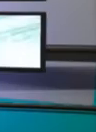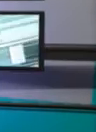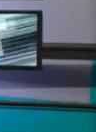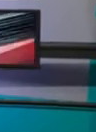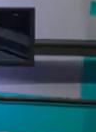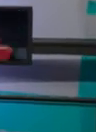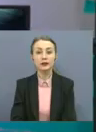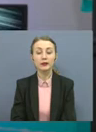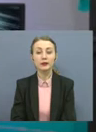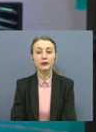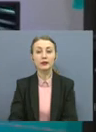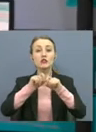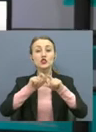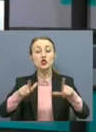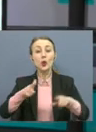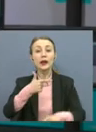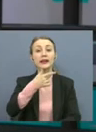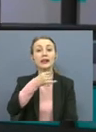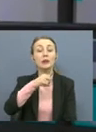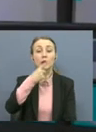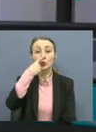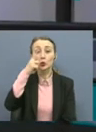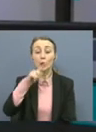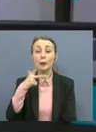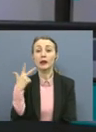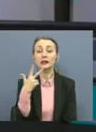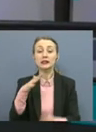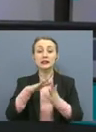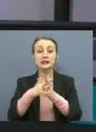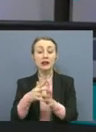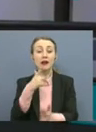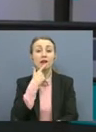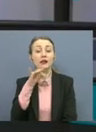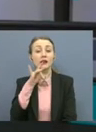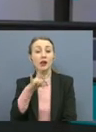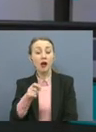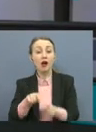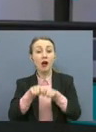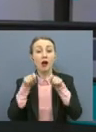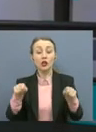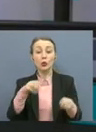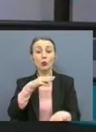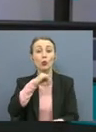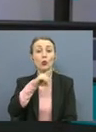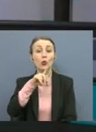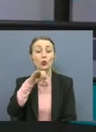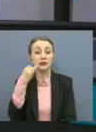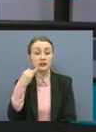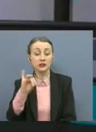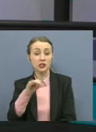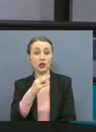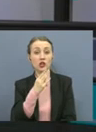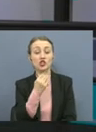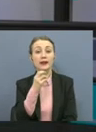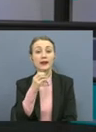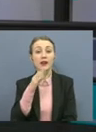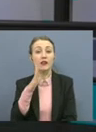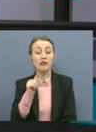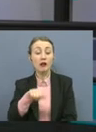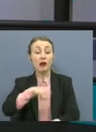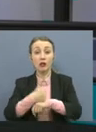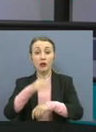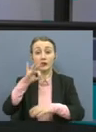Ақмола өңірі небір дарабоз дарын иесін дүниеге әкелген қастерлі аймақ. Солардың бірі Көкен Шәкеев. Нөмір үшінші Краснояр көпсалалы